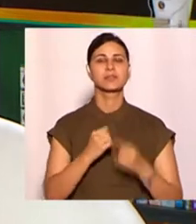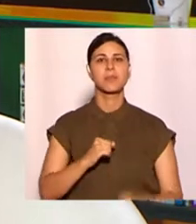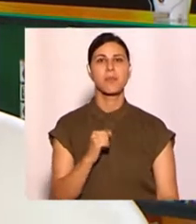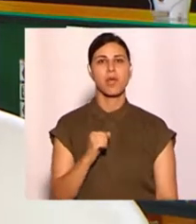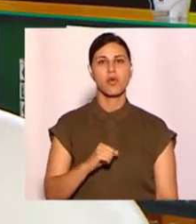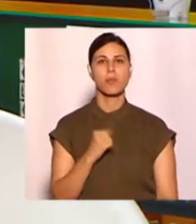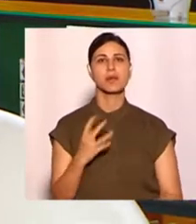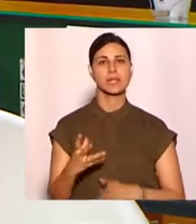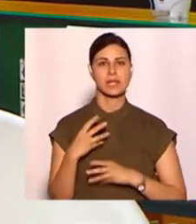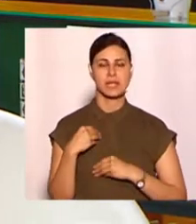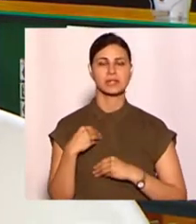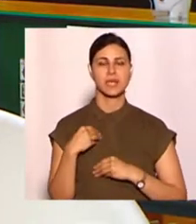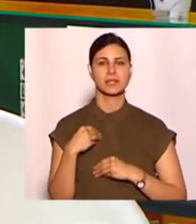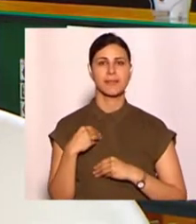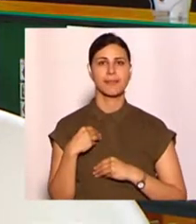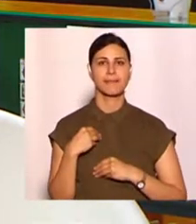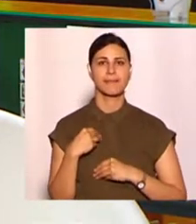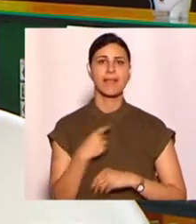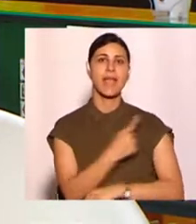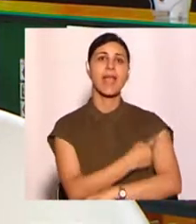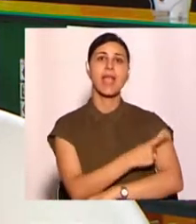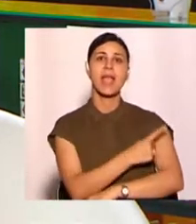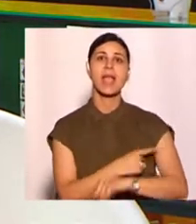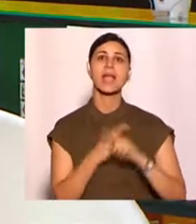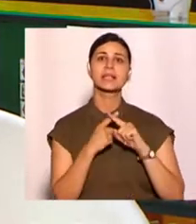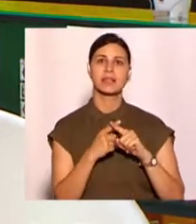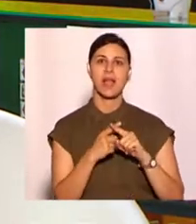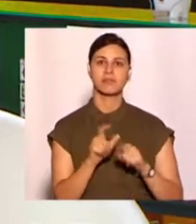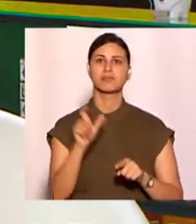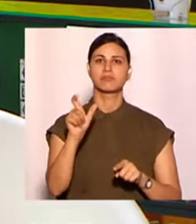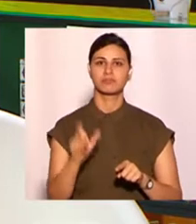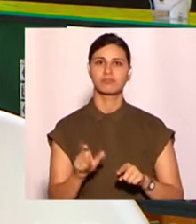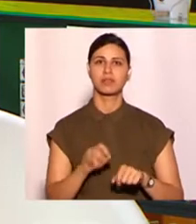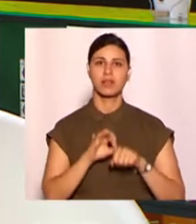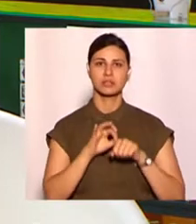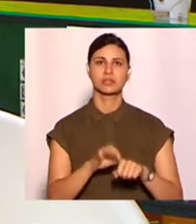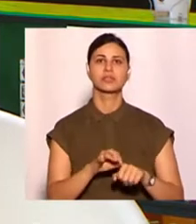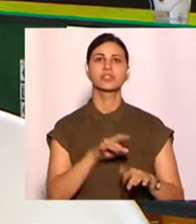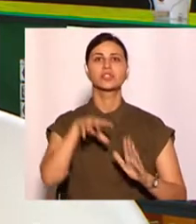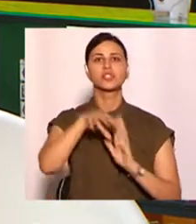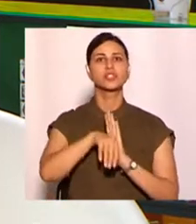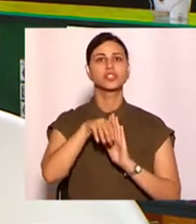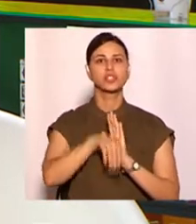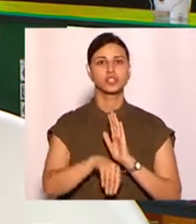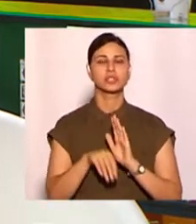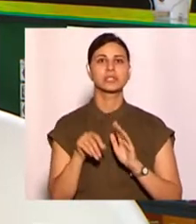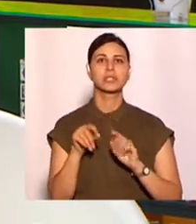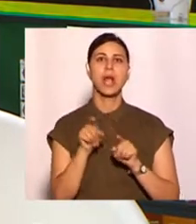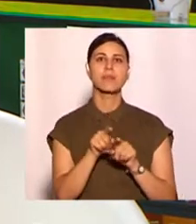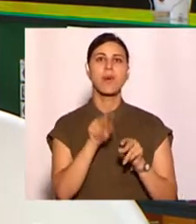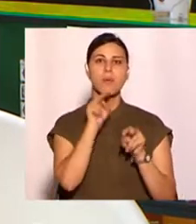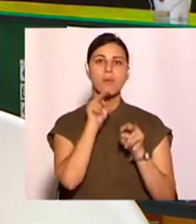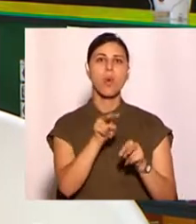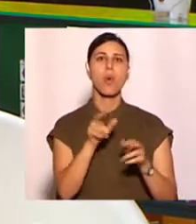მეგობართან ერთად და ექთანთან ერთად, რომელიც უძღვება ჩვენთან კამპანიას შინმოვლის წესების